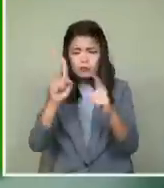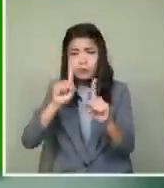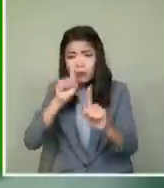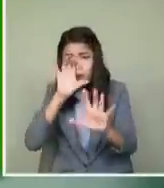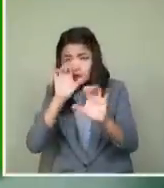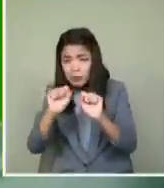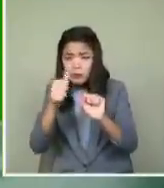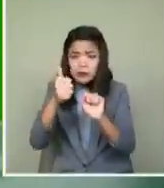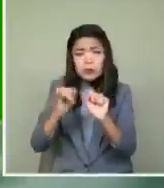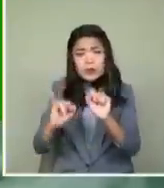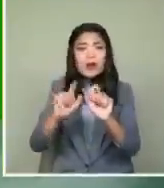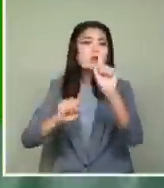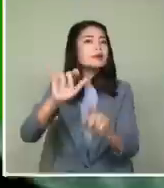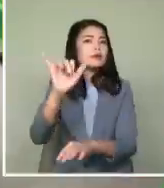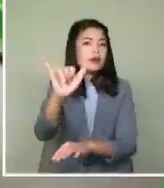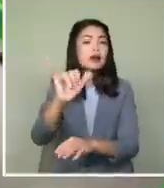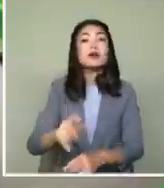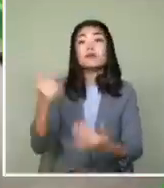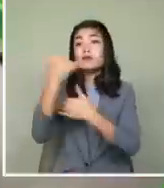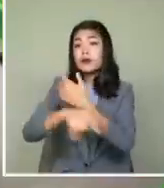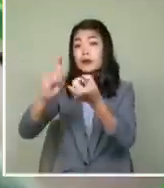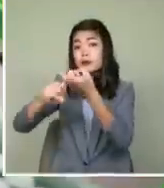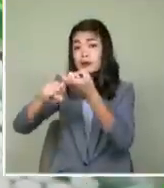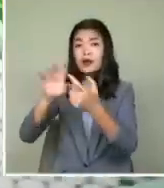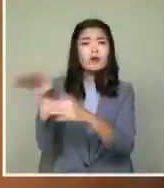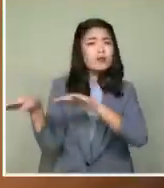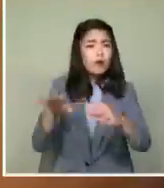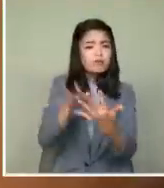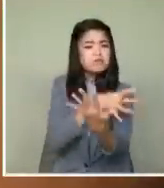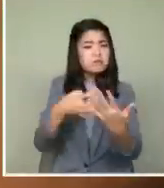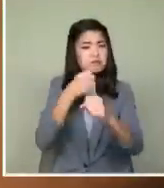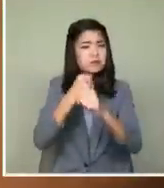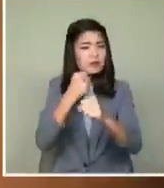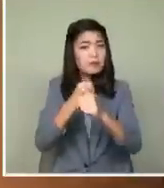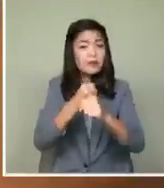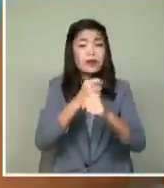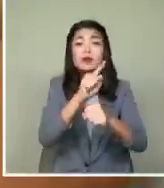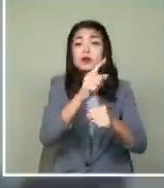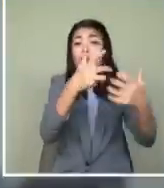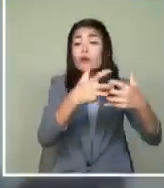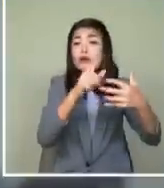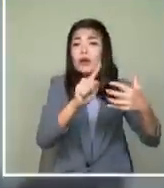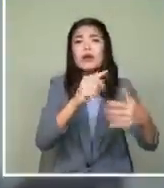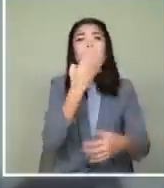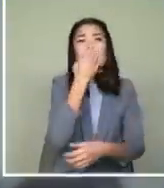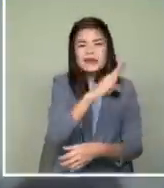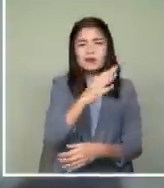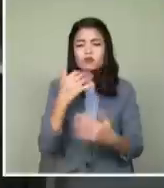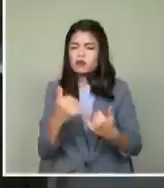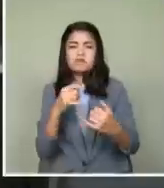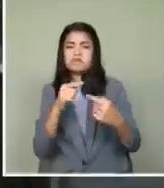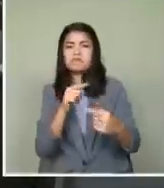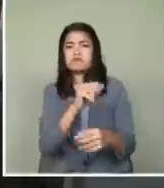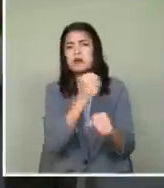คซีนตัวนี้ได้นะคะส่วนการที่รัสเซียมีแผนที่จะผลิตวัคซีนตัวนี้ในบราซิลนั้นนายโบโบโซบอกว่ายังไม่ควรจะ